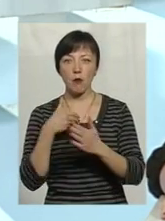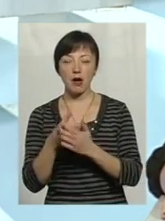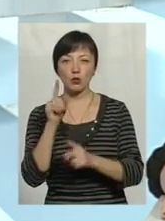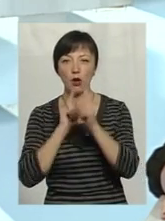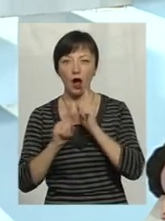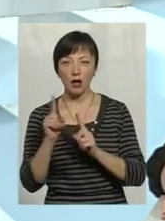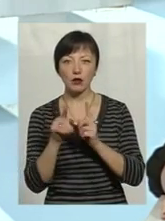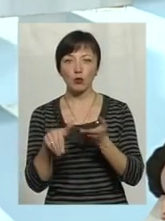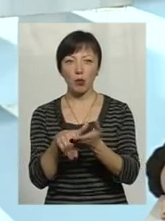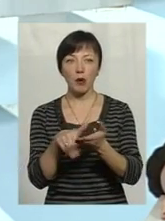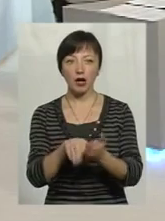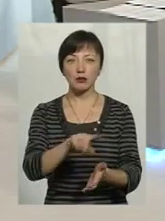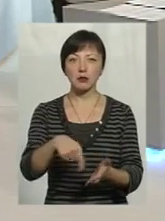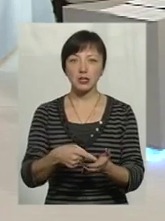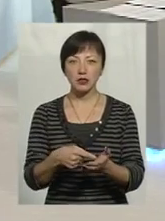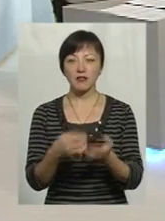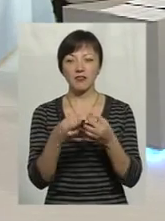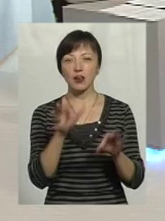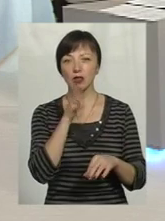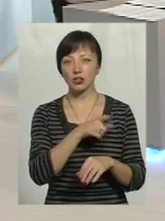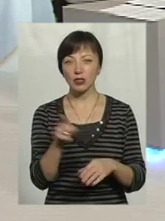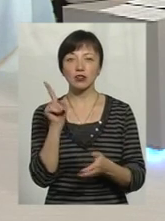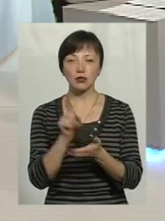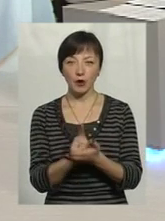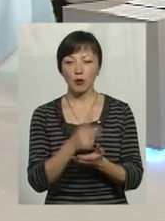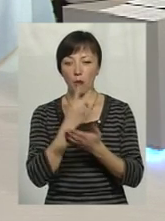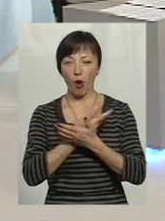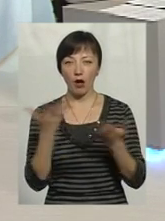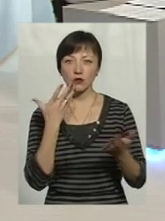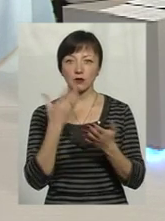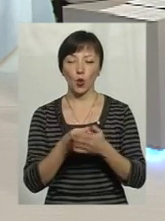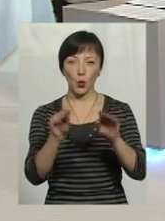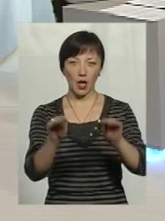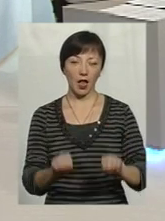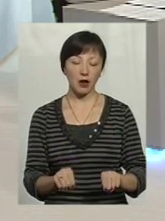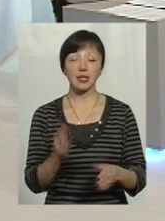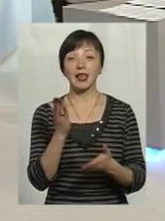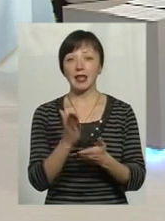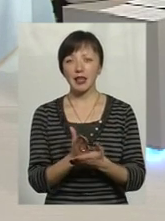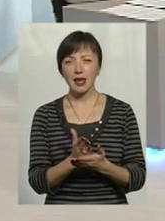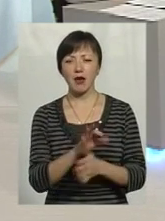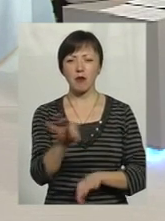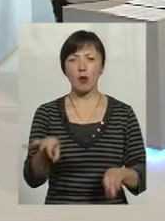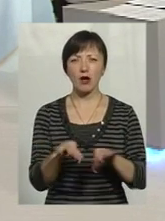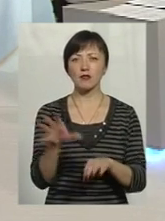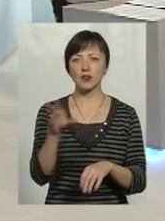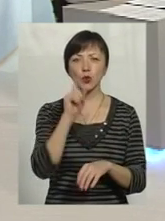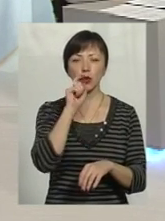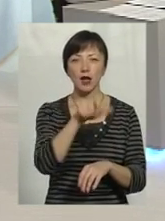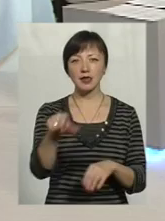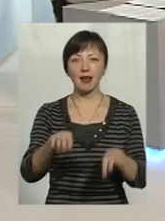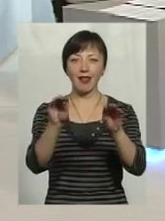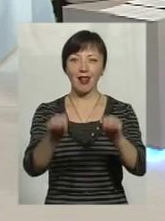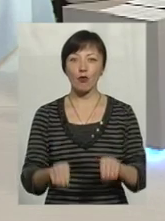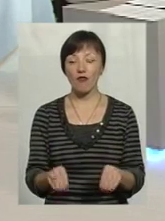і допомагаєш місту ще в свій вільний час, то ти ще маєш також показувати свою декларацію. Є закидання, щоб всі українці